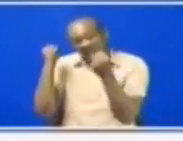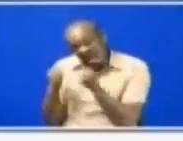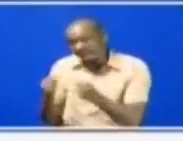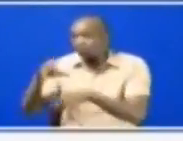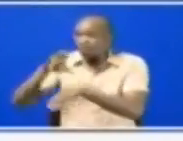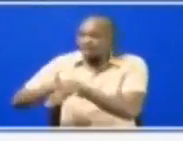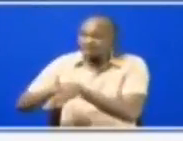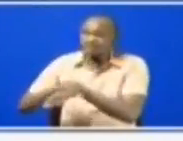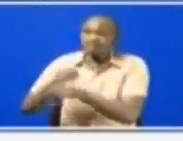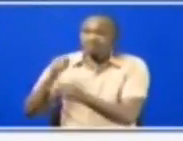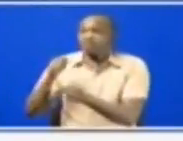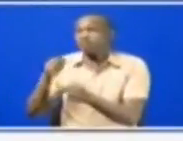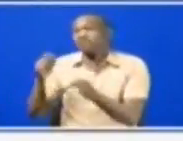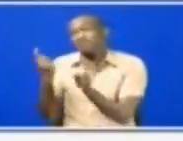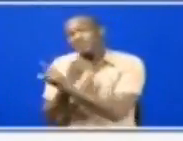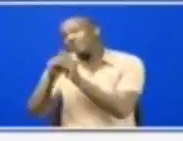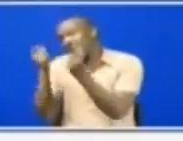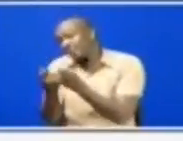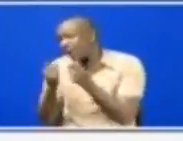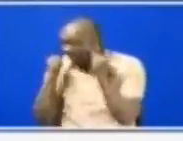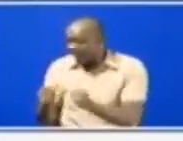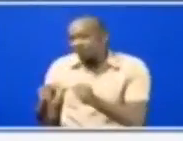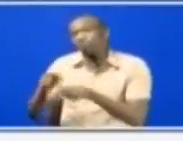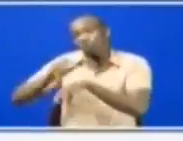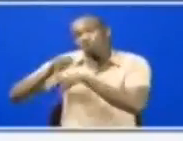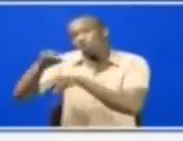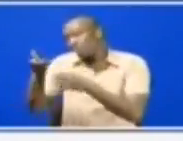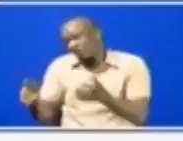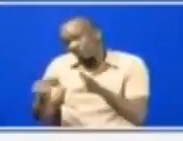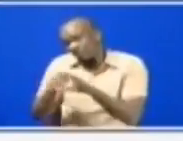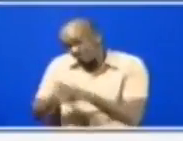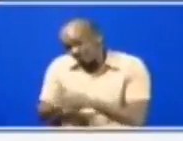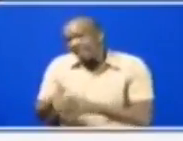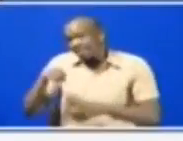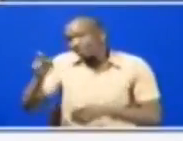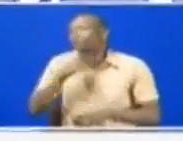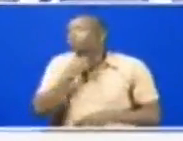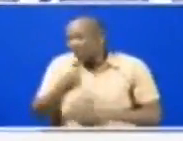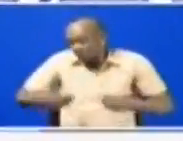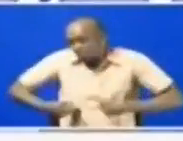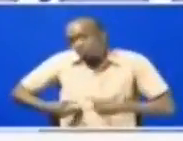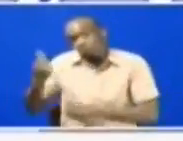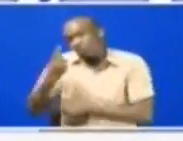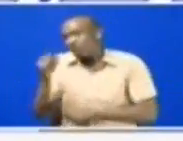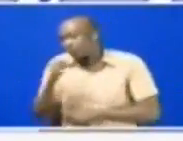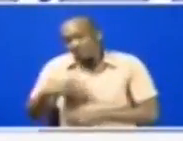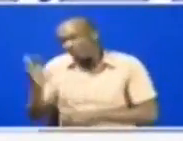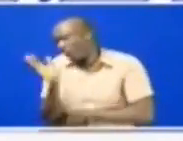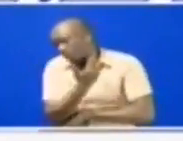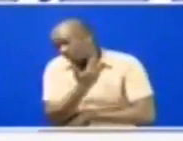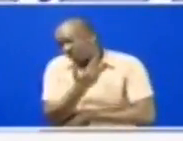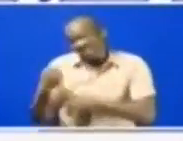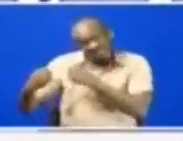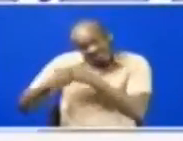hata kupata contract wa teams hata huko nje inakuwa ni vigumu. Sasa wanakuja wana prefer kuchukua vijana wadogo. Sasa wewe ile